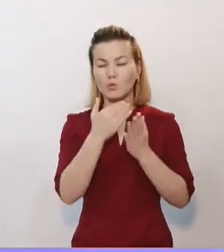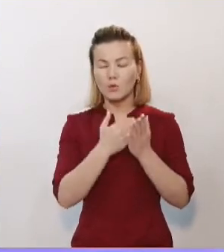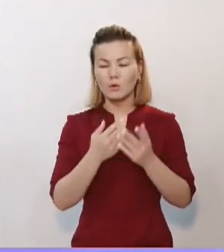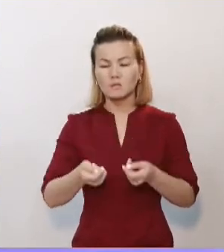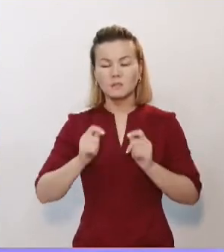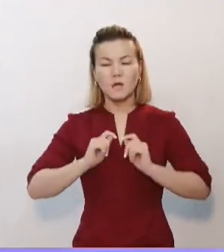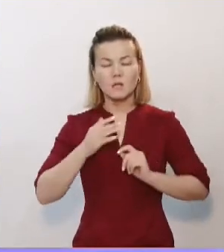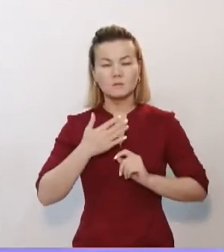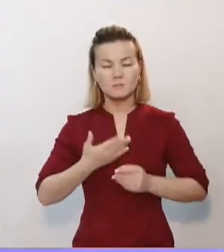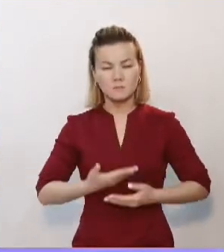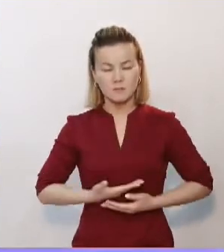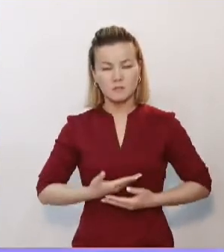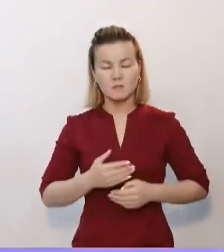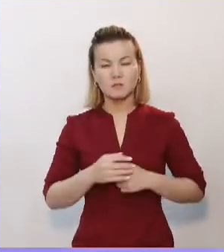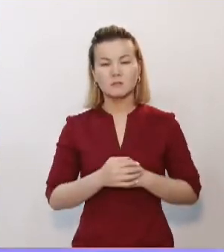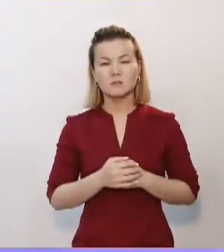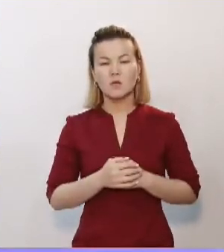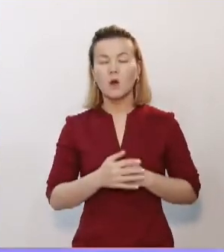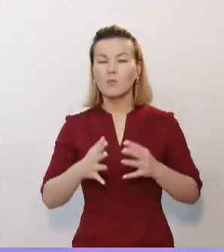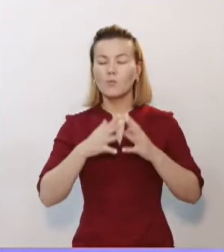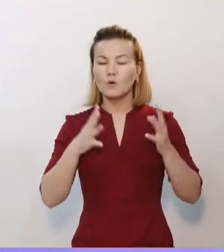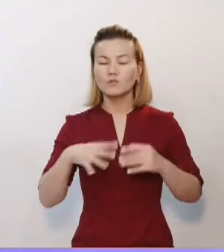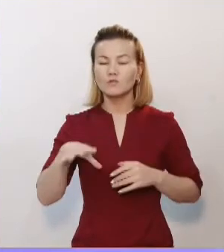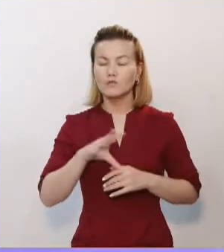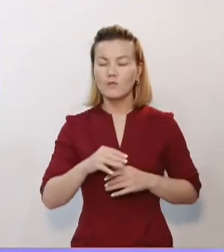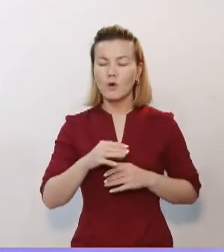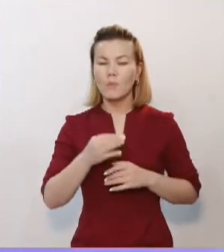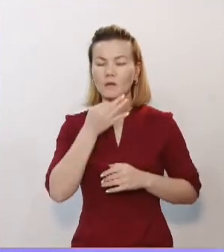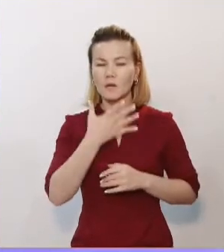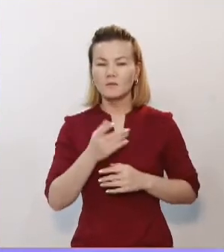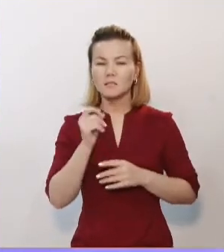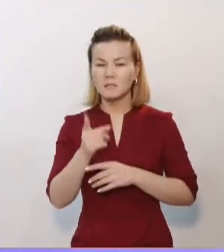мне для жизни. Больше всего понравились задания.